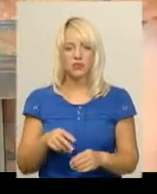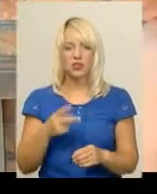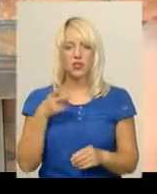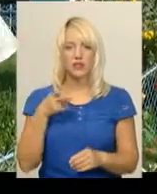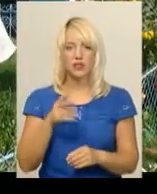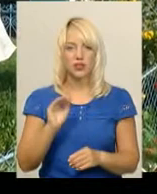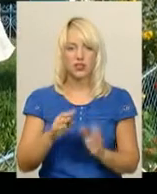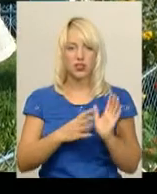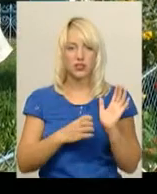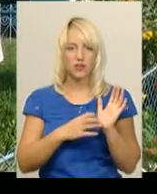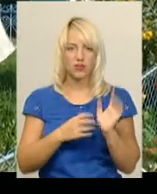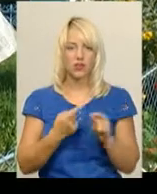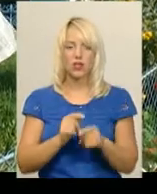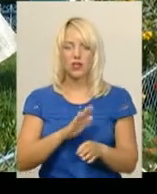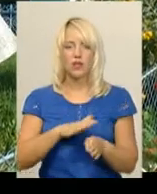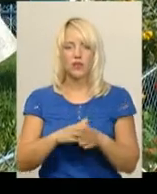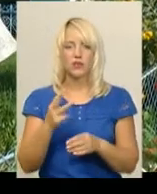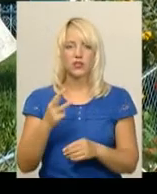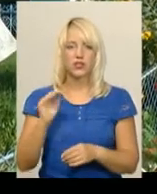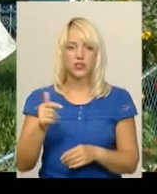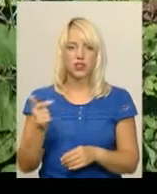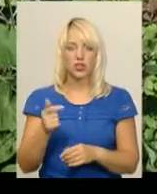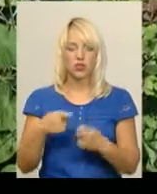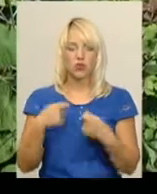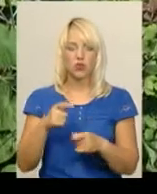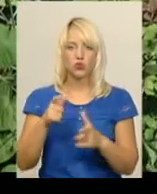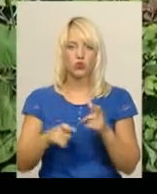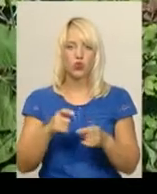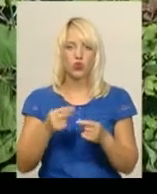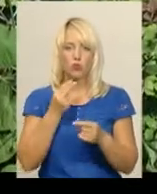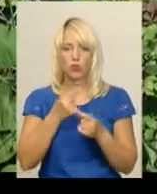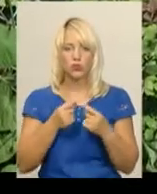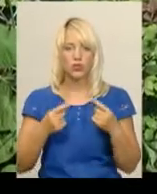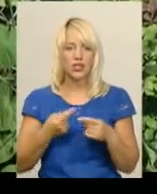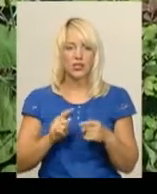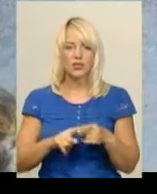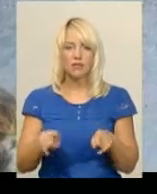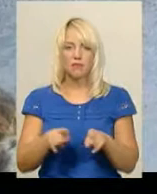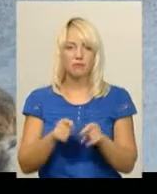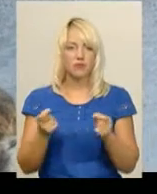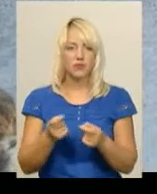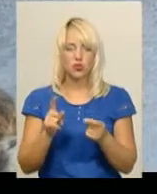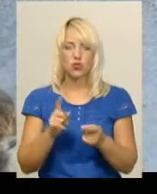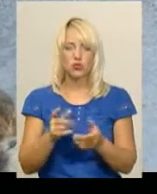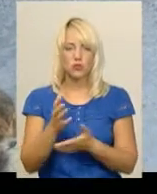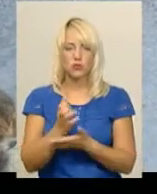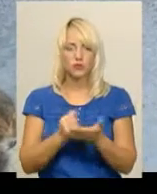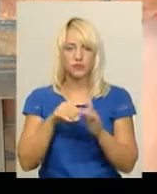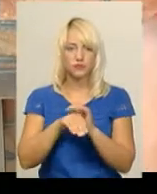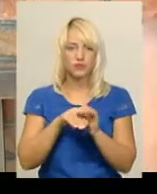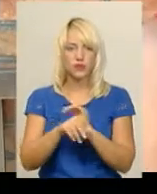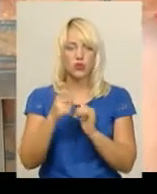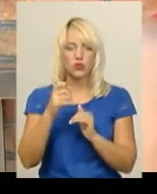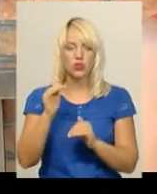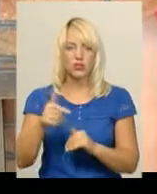2 900. Неповні 3 тисячі гривень в місяць та продаж молочних продуктів, каже Галина, не ті гроші, з яких можна заощадити 100 тисяч гривень.